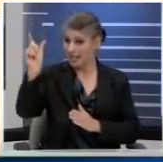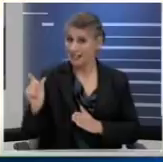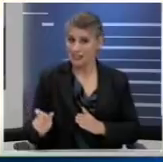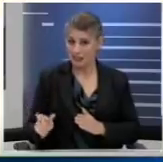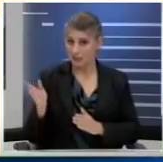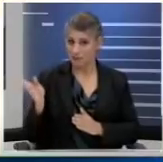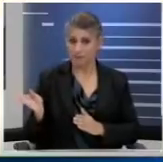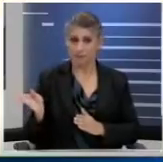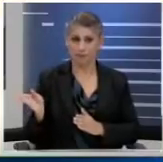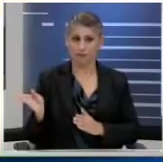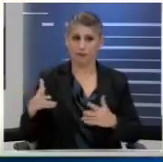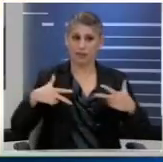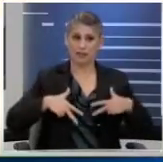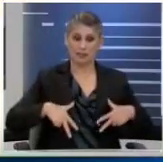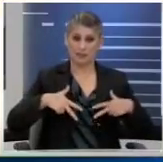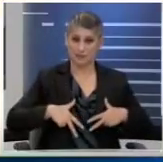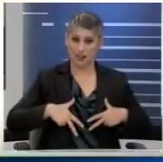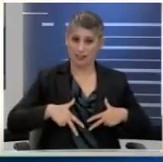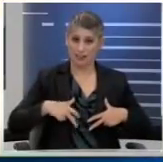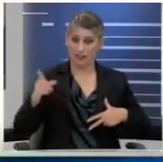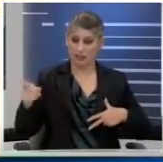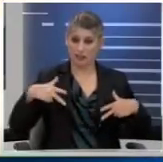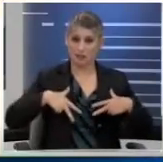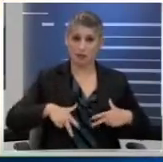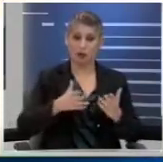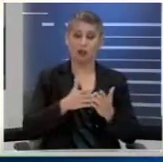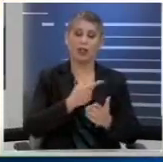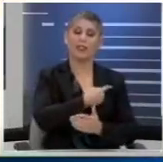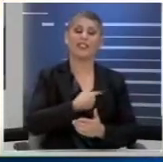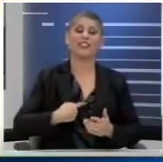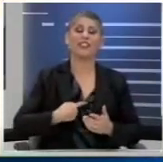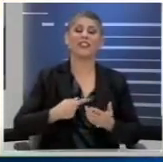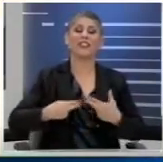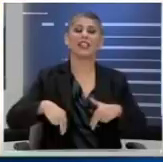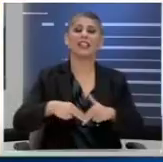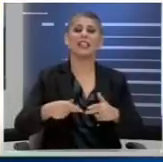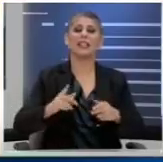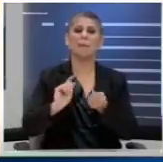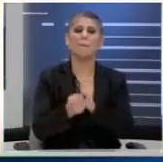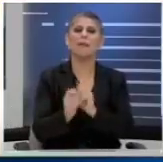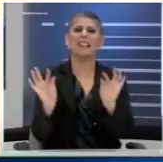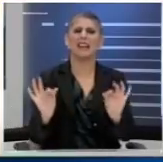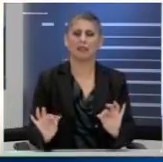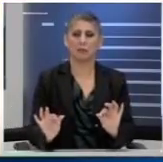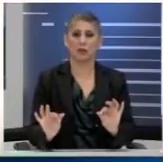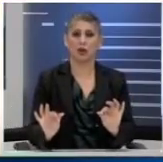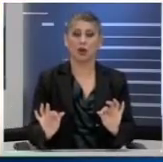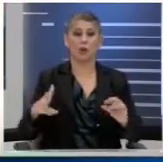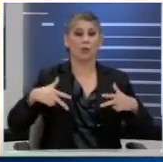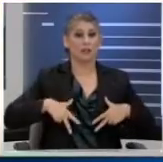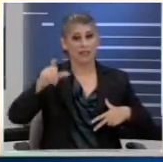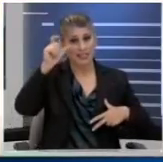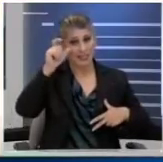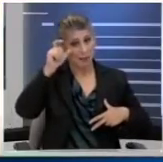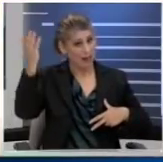εσείς στην κυβέρνησή σας και εσείς υπουργός διοικητικής μεταρρύθμισης, όπου η κυβέρνηση Σαμαρά